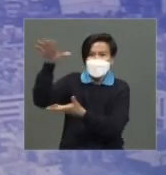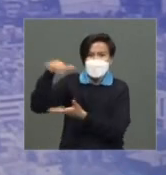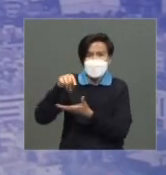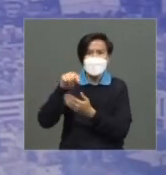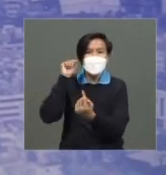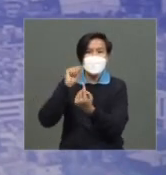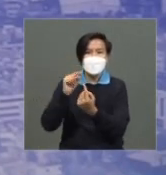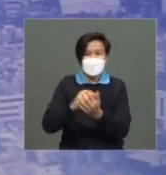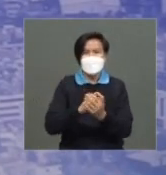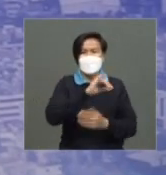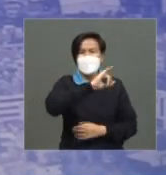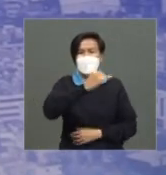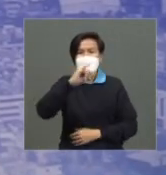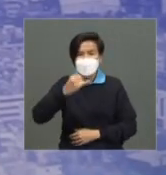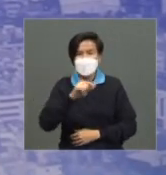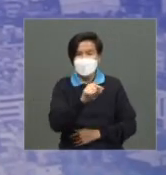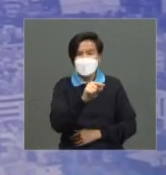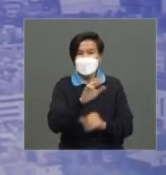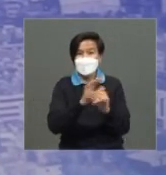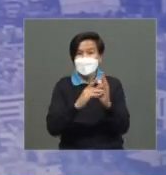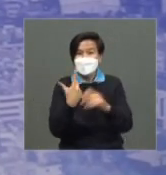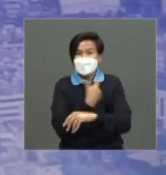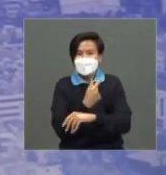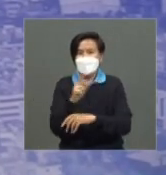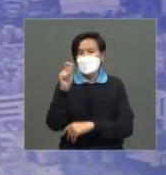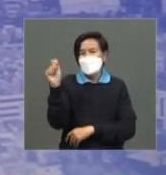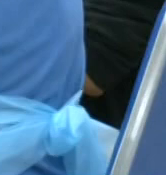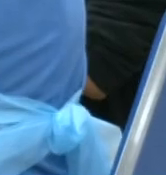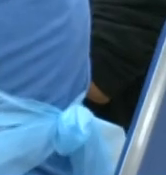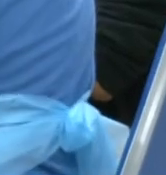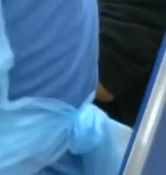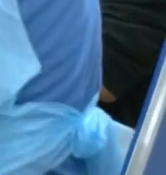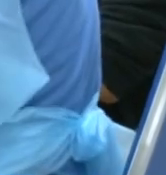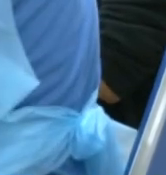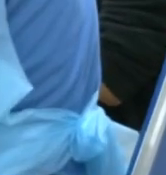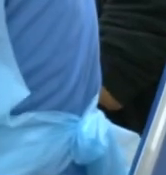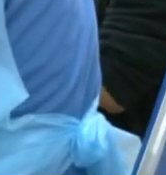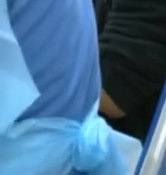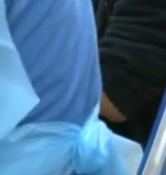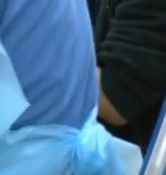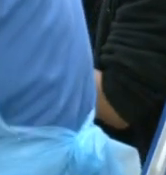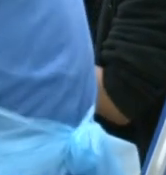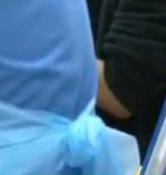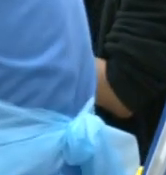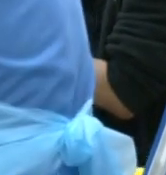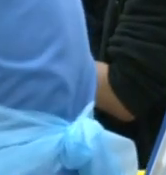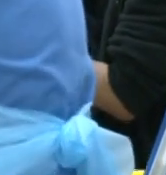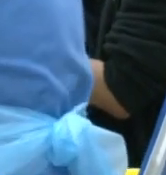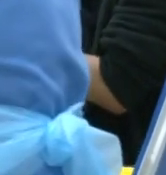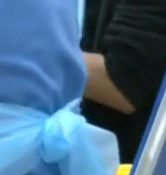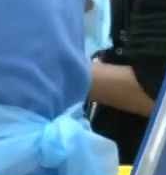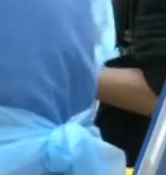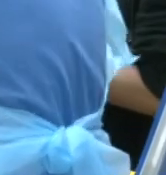ไม่ต้องเจ็บตัวเยอะฉันจะฉีดจอห์นสันจอห์นสั้นซึ่งเป็นวัคซีนเข็มเดียวกันคู่บิดเนี่ยถ้าไม่ต้องรอแล้วนะฮะเพราะปีนี้ไม่มาแล้วฮะ